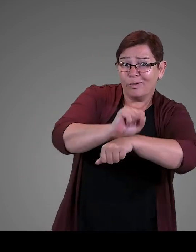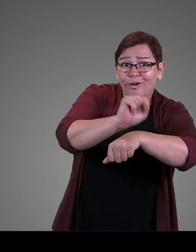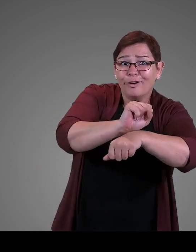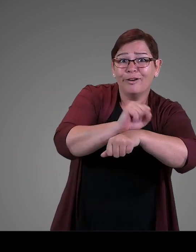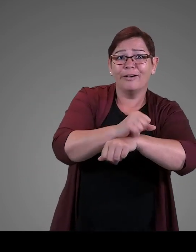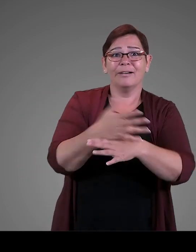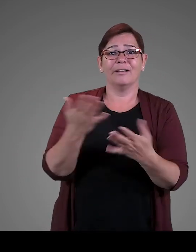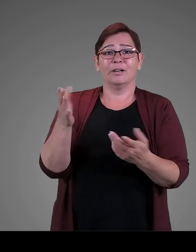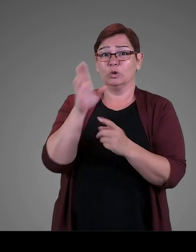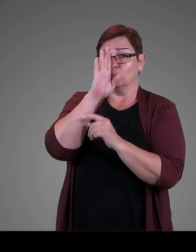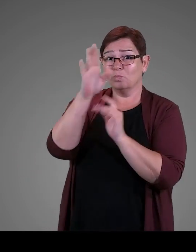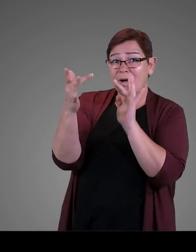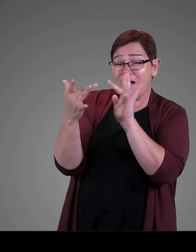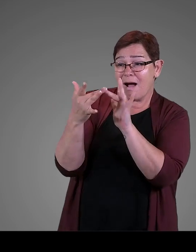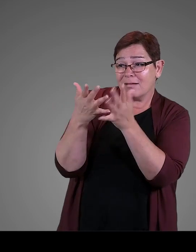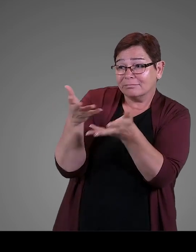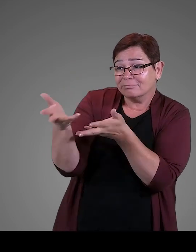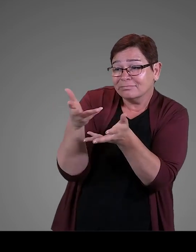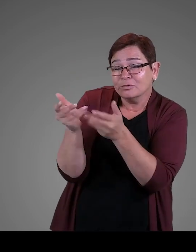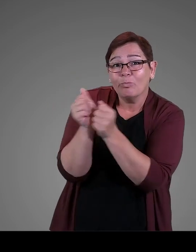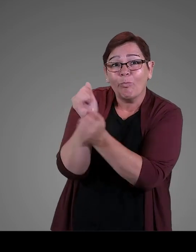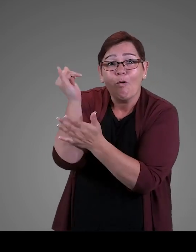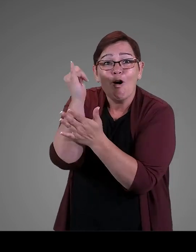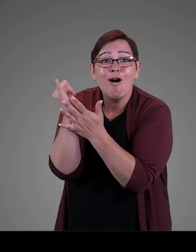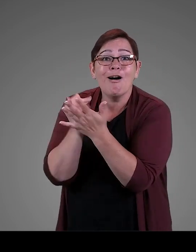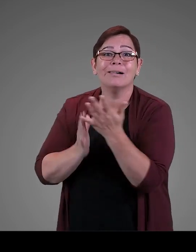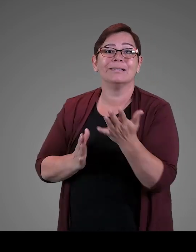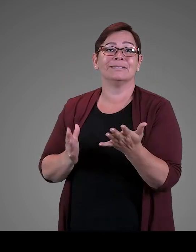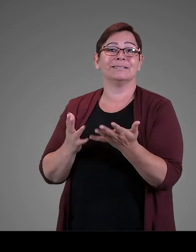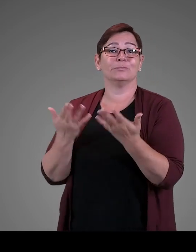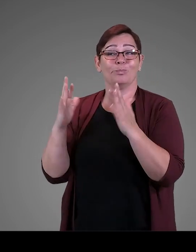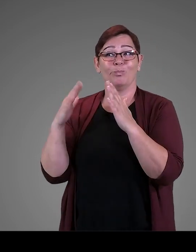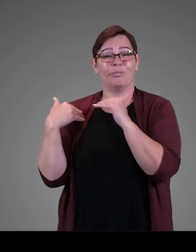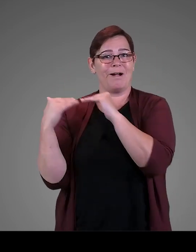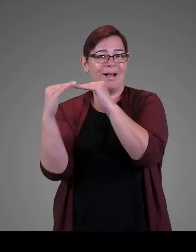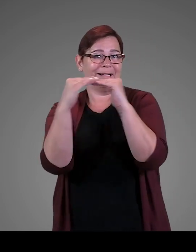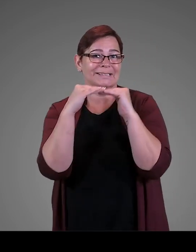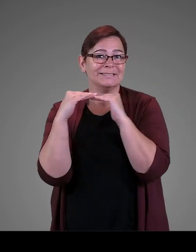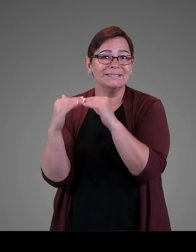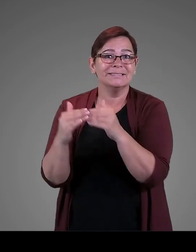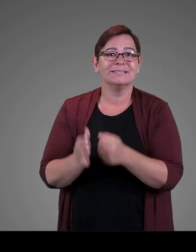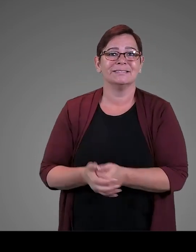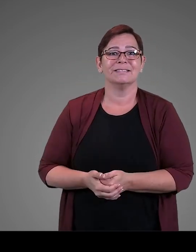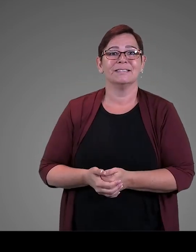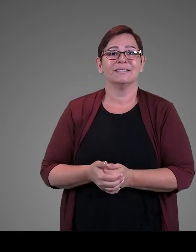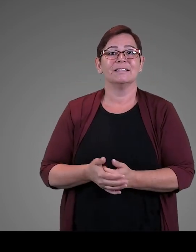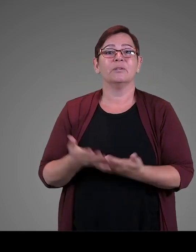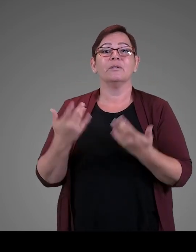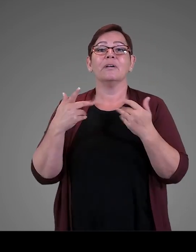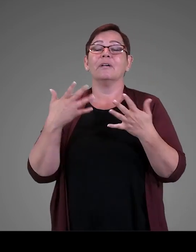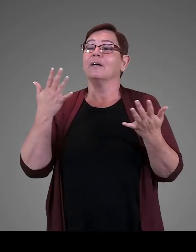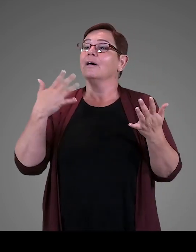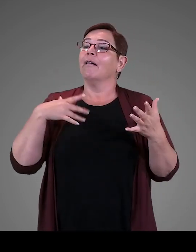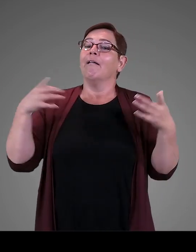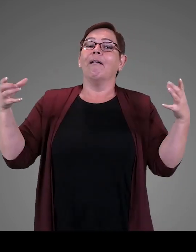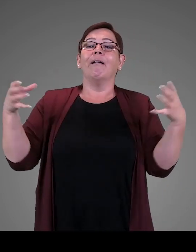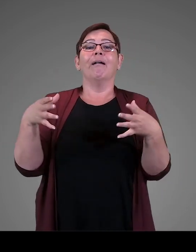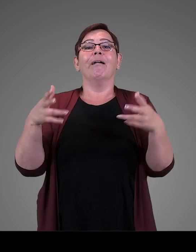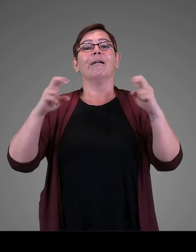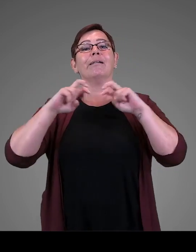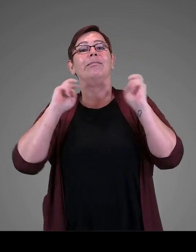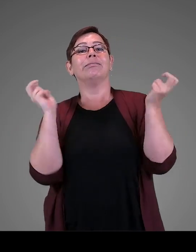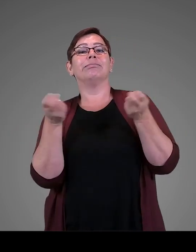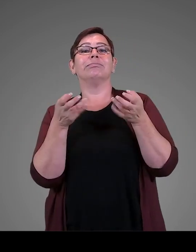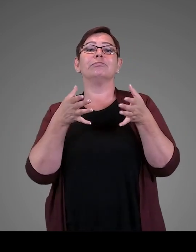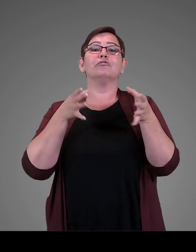avec les artistes, que ce soit avec nos collègues, quand on prend un verre en fin de soirée après avoir fini un événement ou une demande